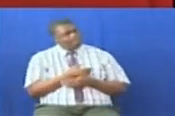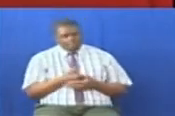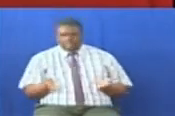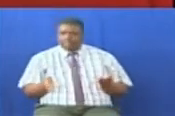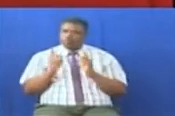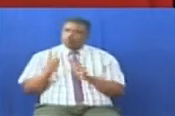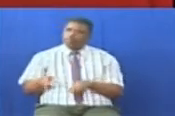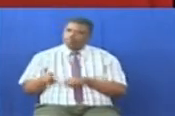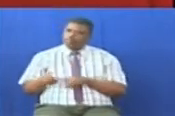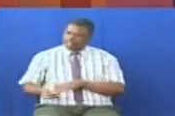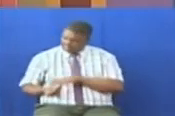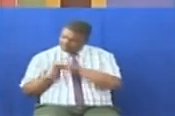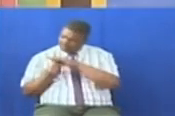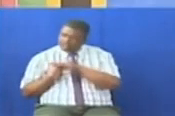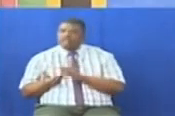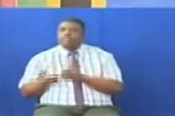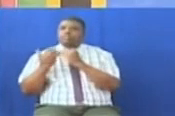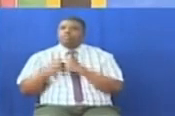na dhamana ambazo zinaweza